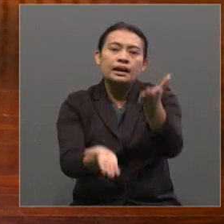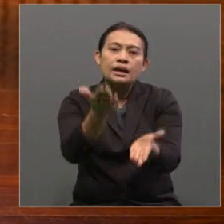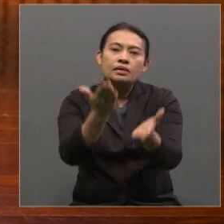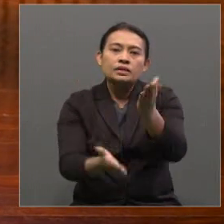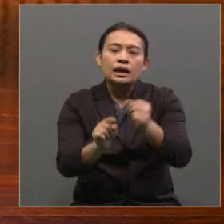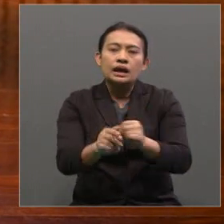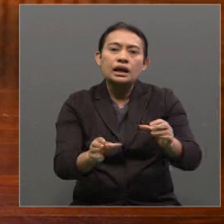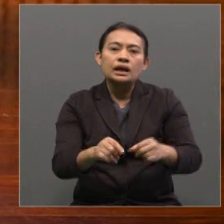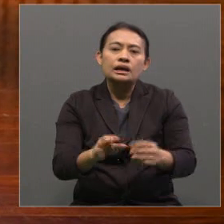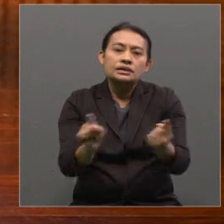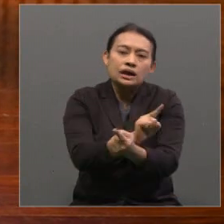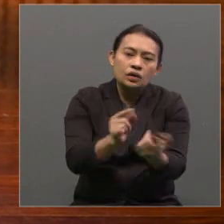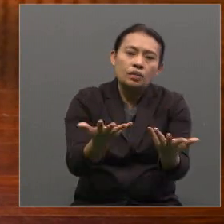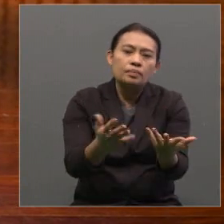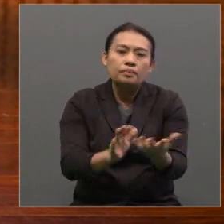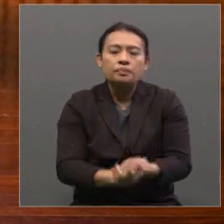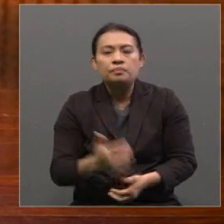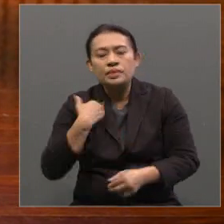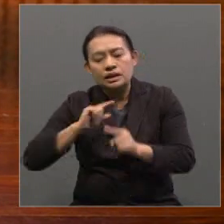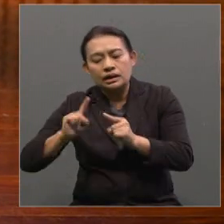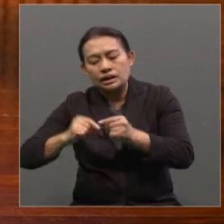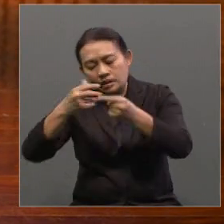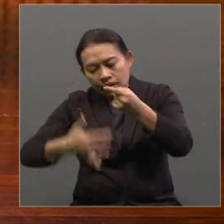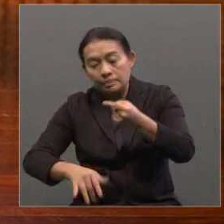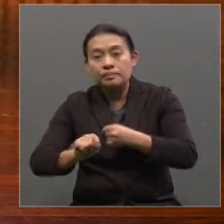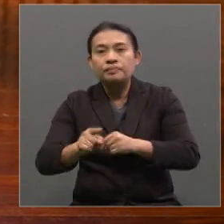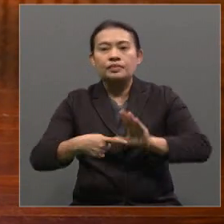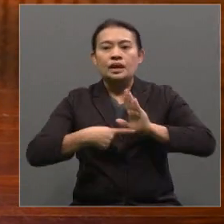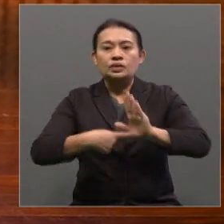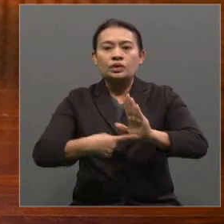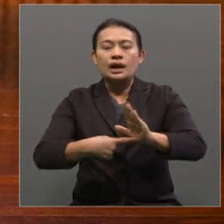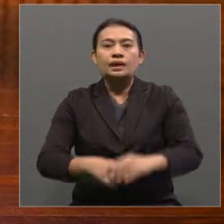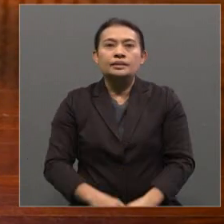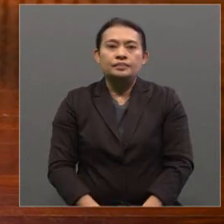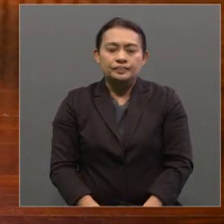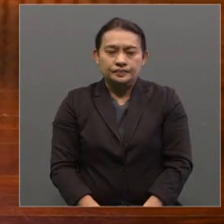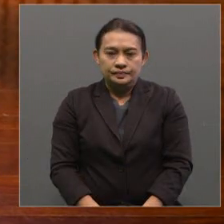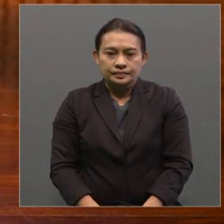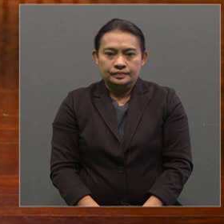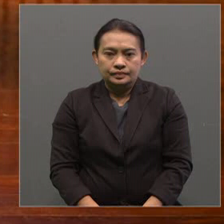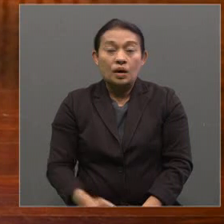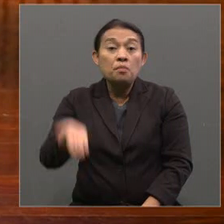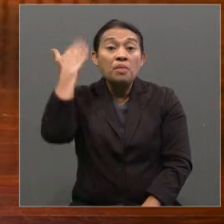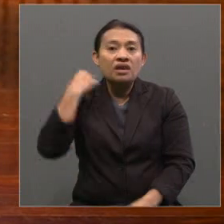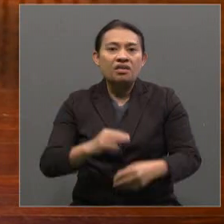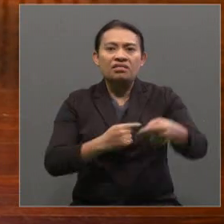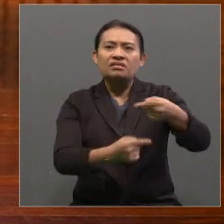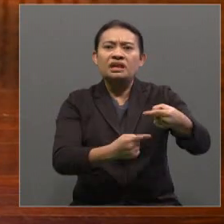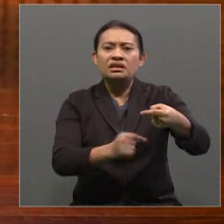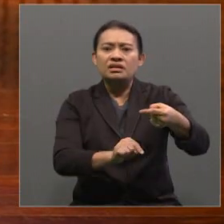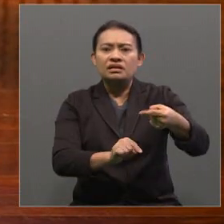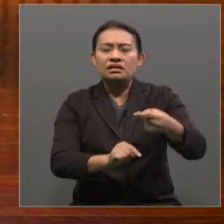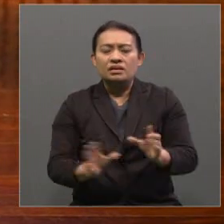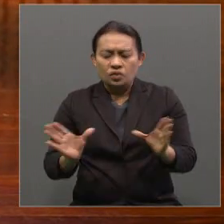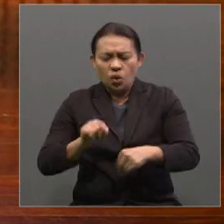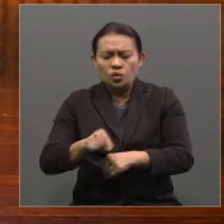คนั้นเกิดอะไรขึ้นบ้าง2 3 4 ผมยกตัวอย่างง่ายๆนะตอนนั้นเนี่ยแชทเชิดอะไรต่างๆเนี่ยใช่ไหมครับก็คนรุ่น